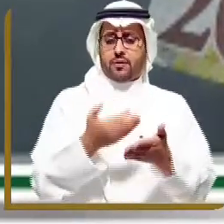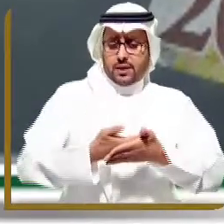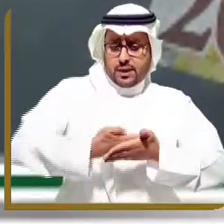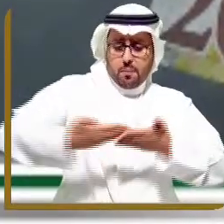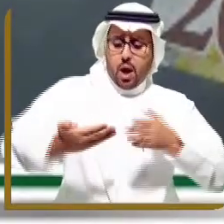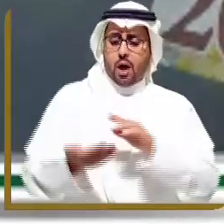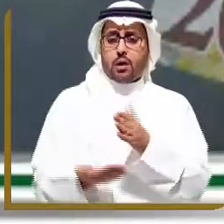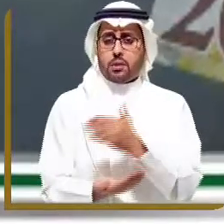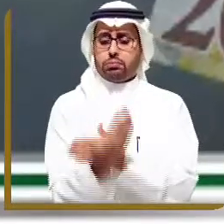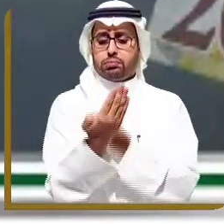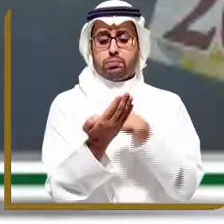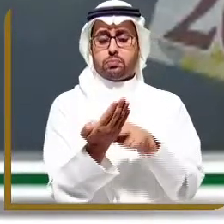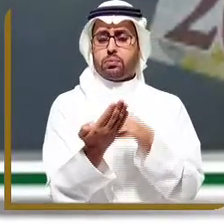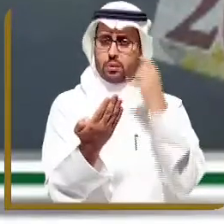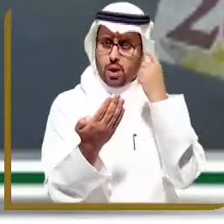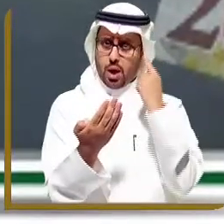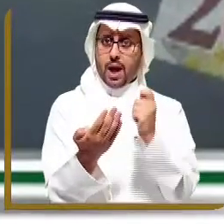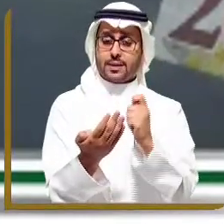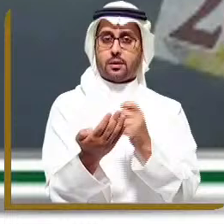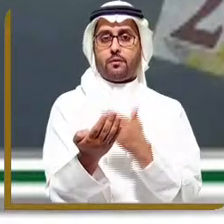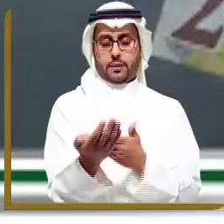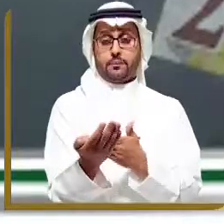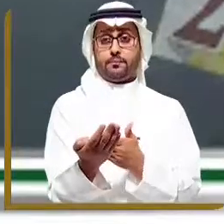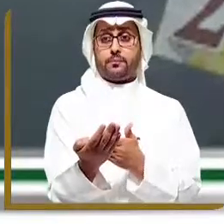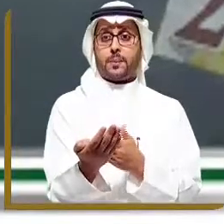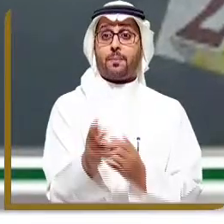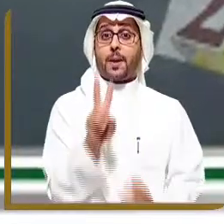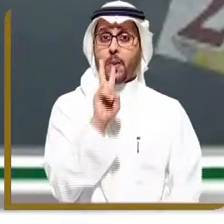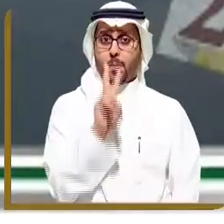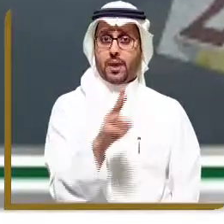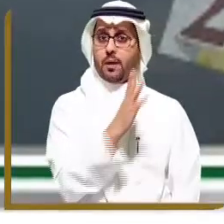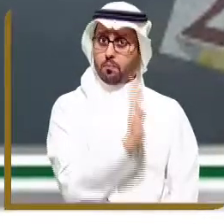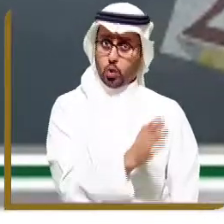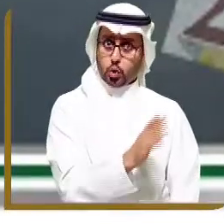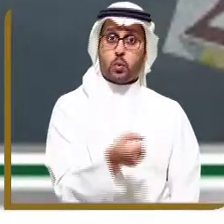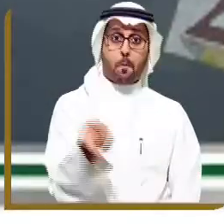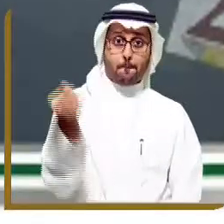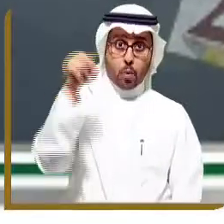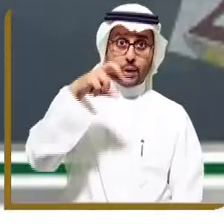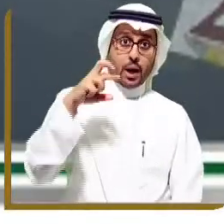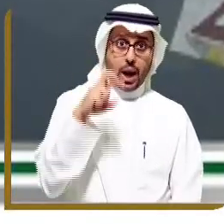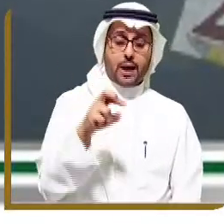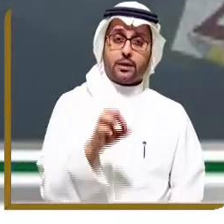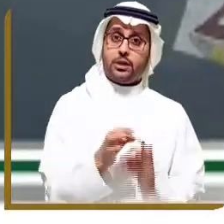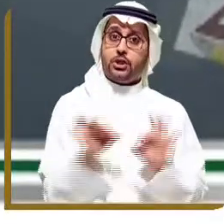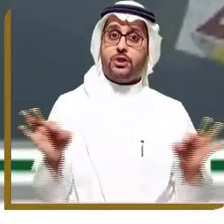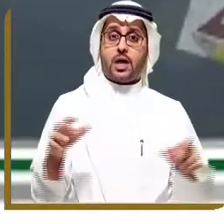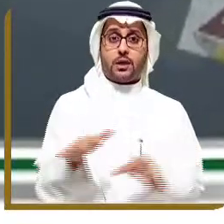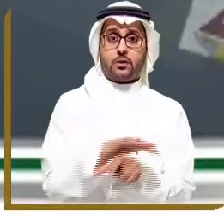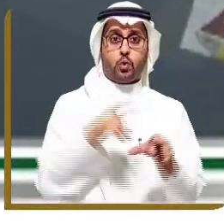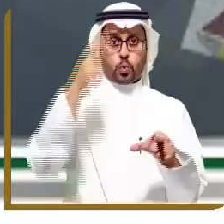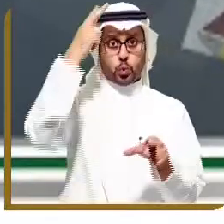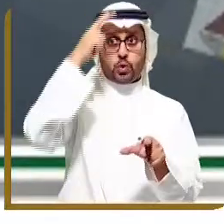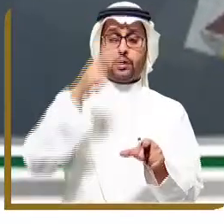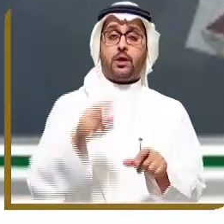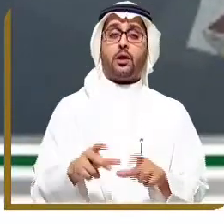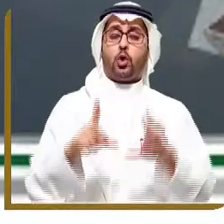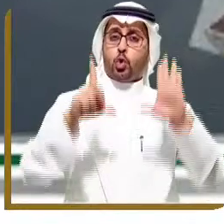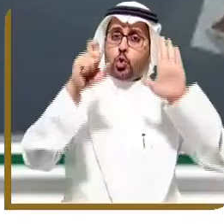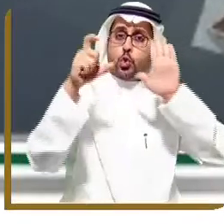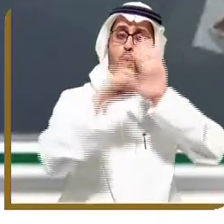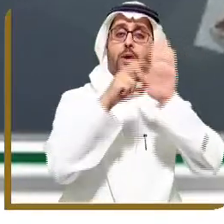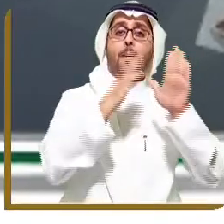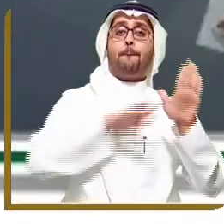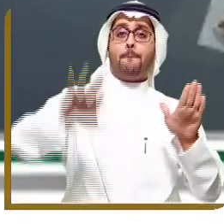مجال طباعة العملة الورقية. ولفت البنك إلى أن تصميم الفئة تضمن صورة المؤسس الملك عبد العزيز بن